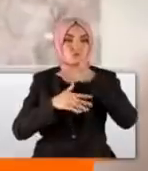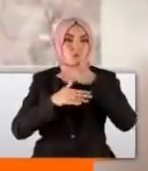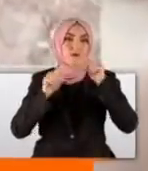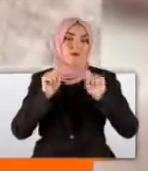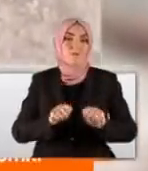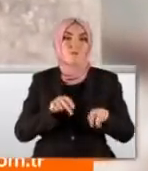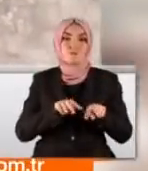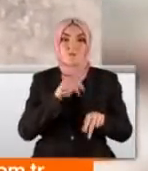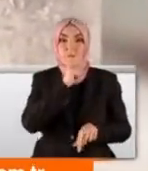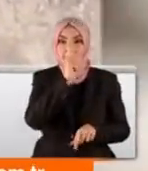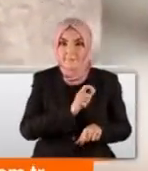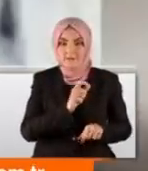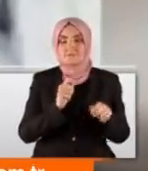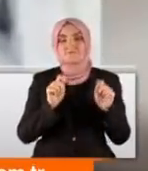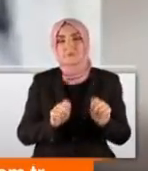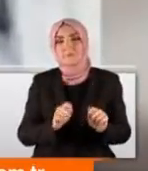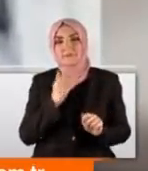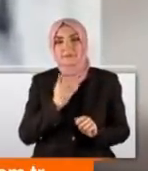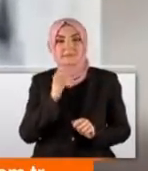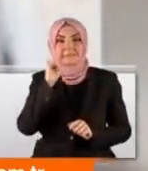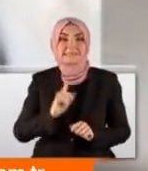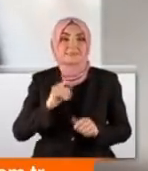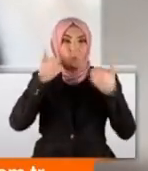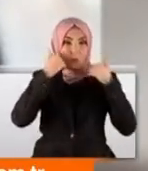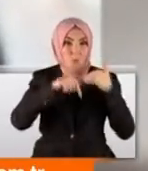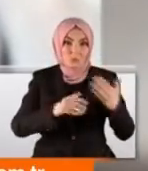düşen koyunu kurtarmak için uğraştı. Dur geliyorum.